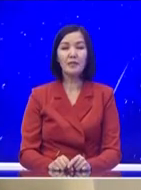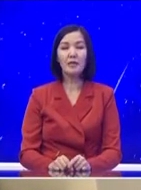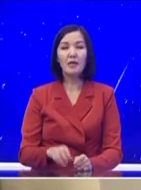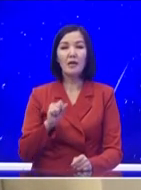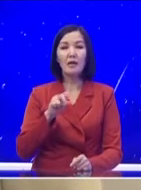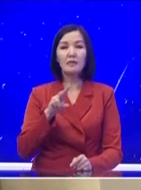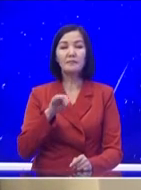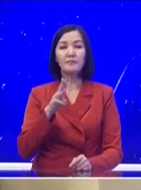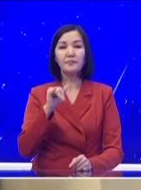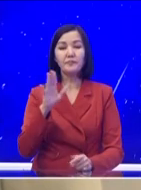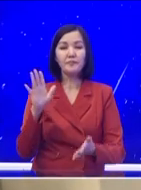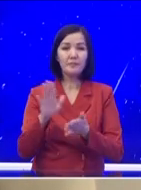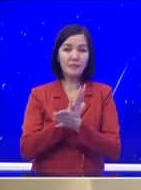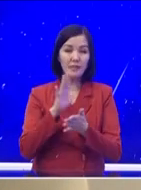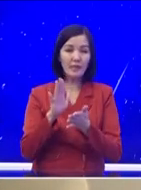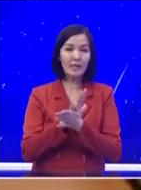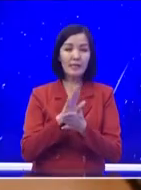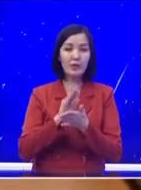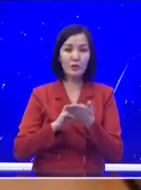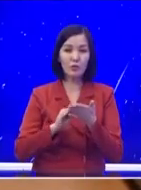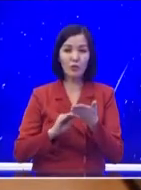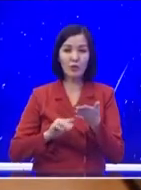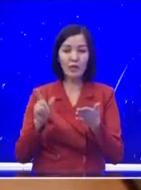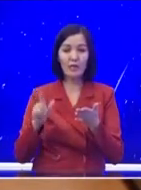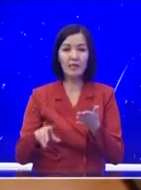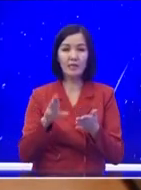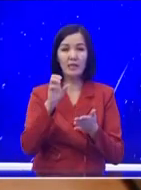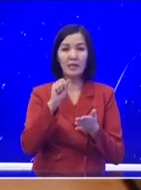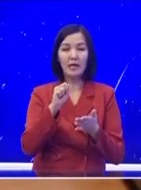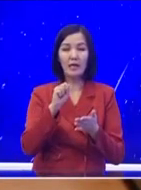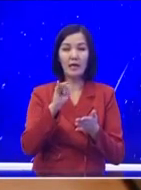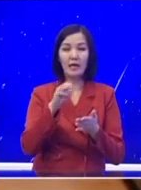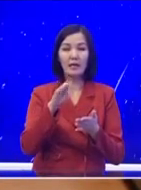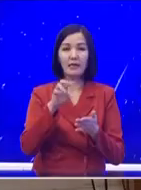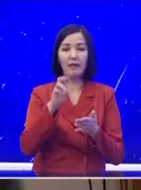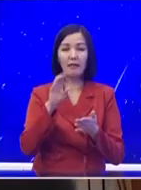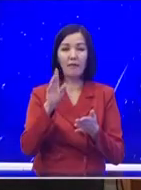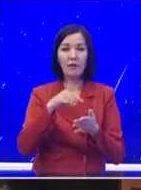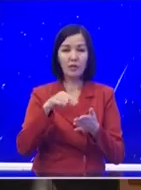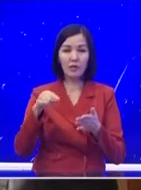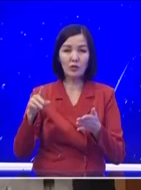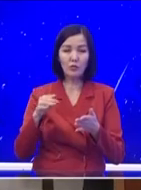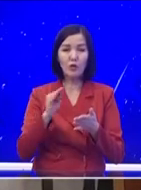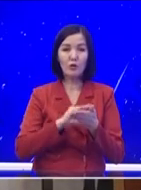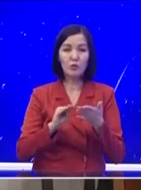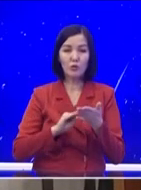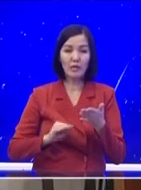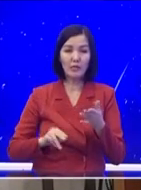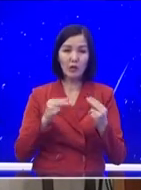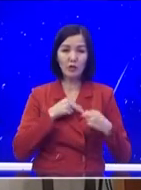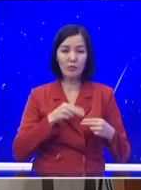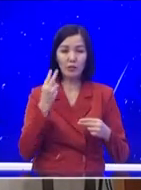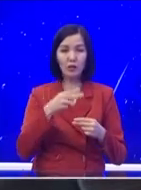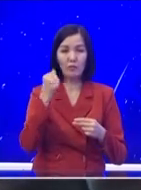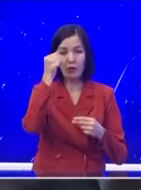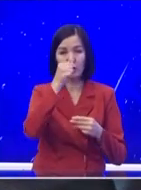Алатаудағы арқалаған алтын жегені жантақ тілшілердің ардагері Сарби Әйтенова. Қалам қағазын сергетіп, журналистикада жүргеніне 20